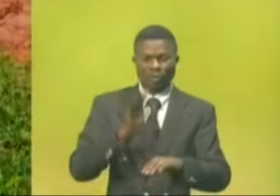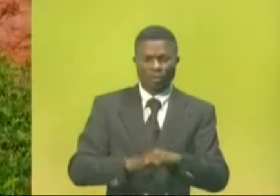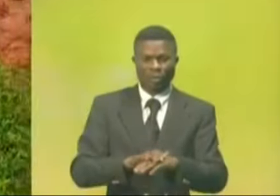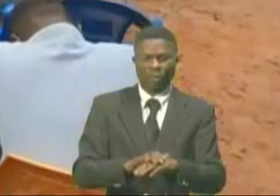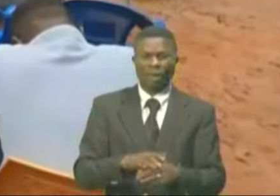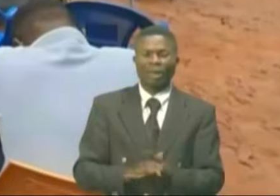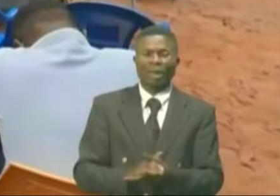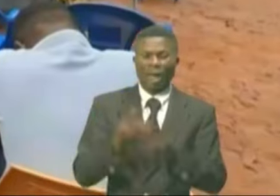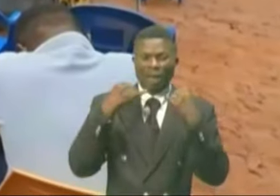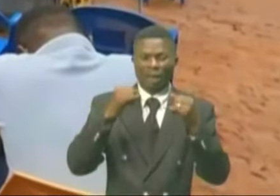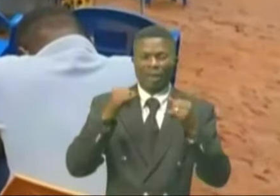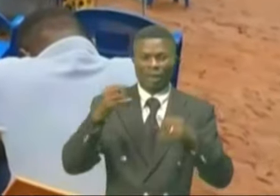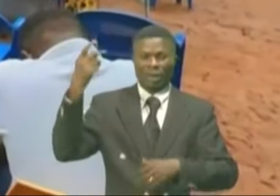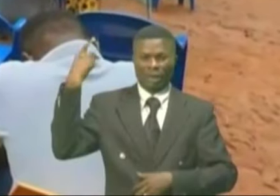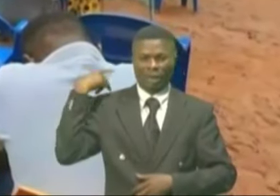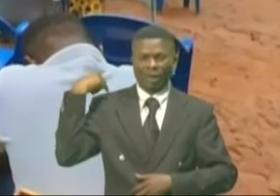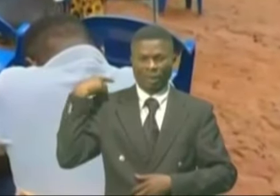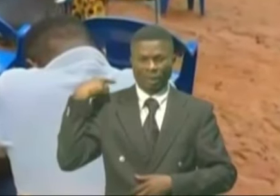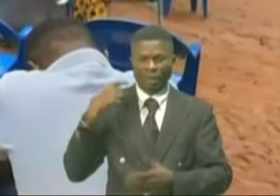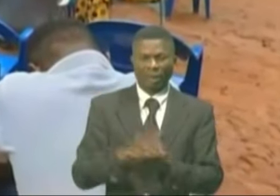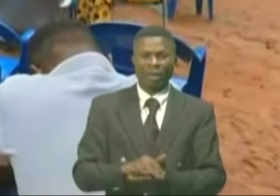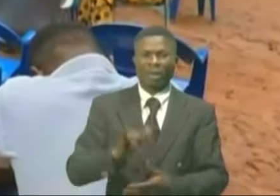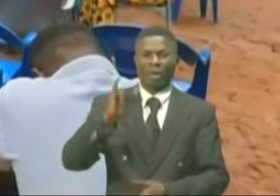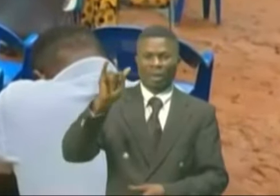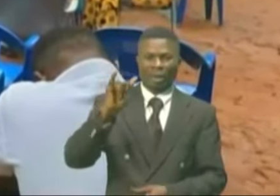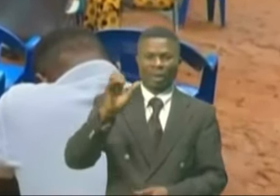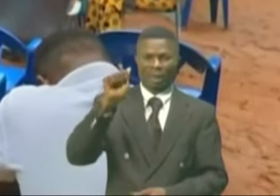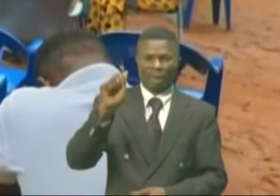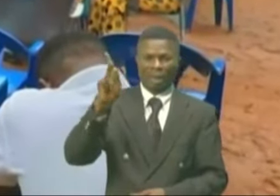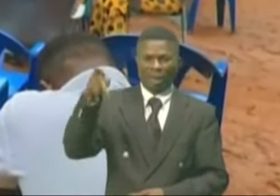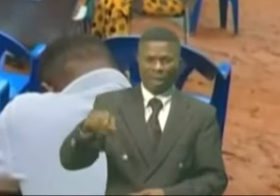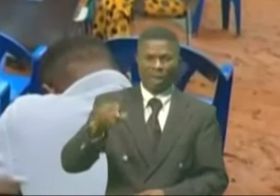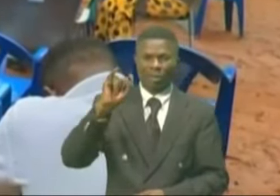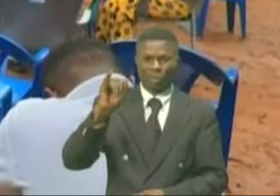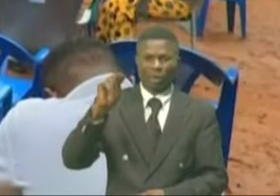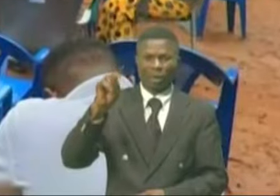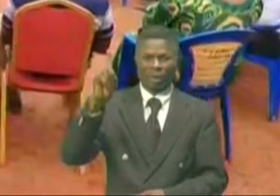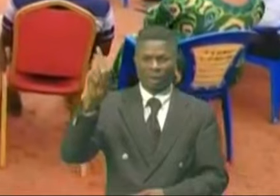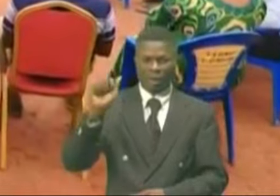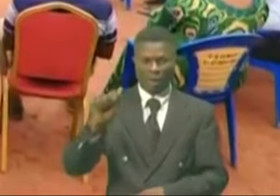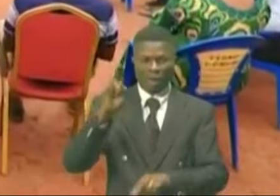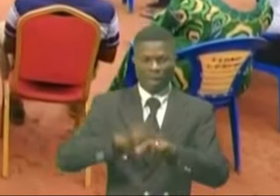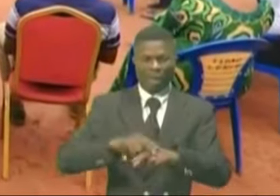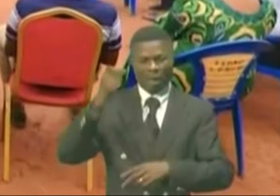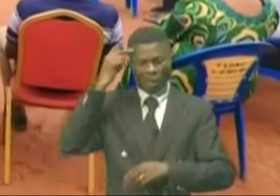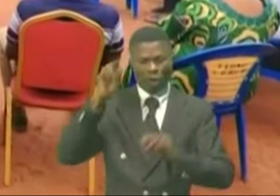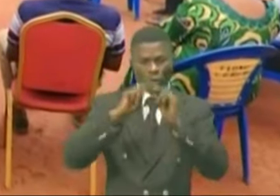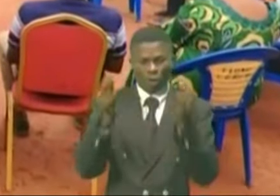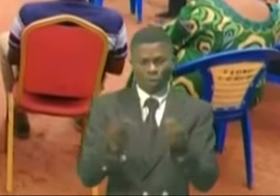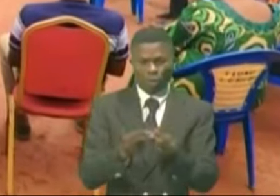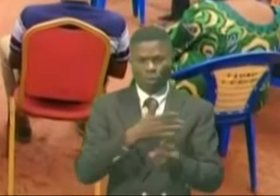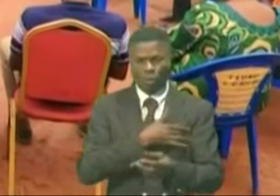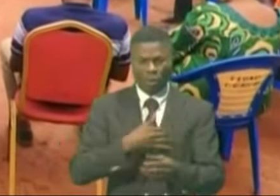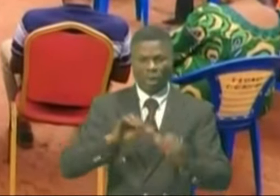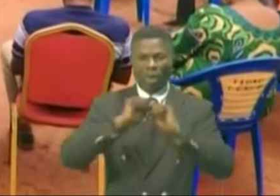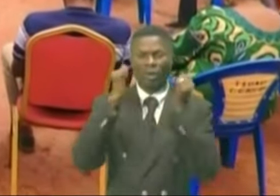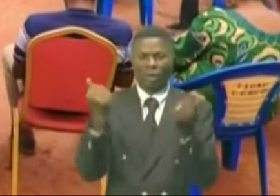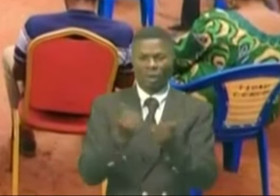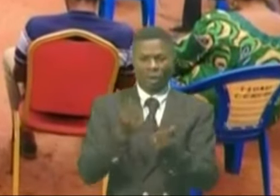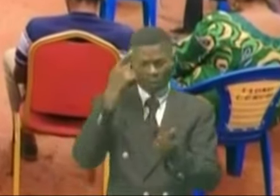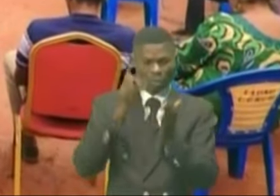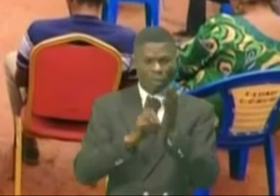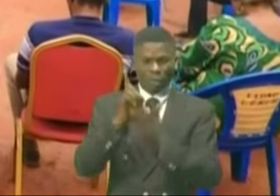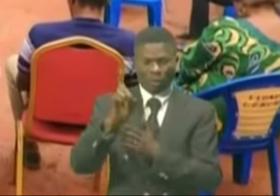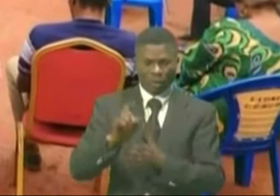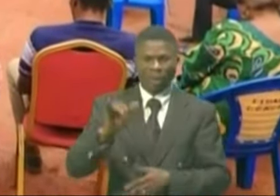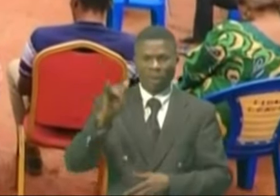nouvelle, la notabilité de Wampinda vivant à Kinshasa, réunie au sein d'une structure dénommée Association pour le développement